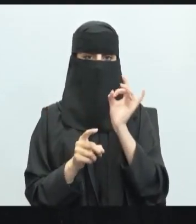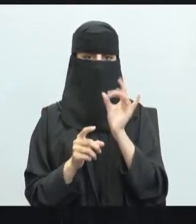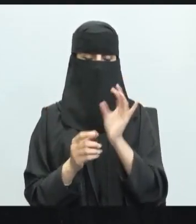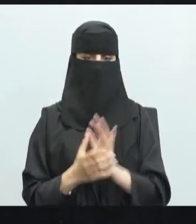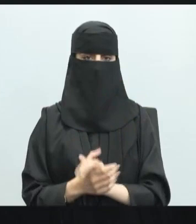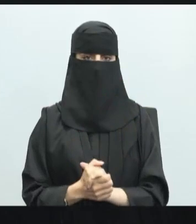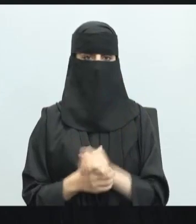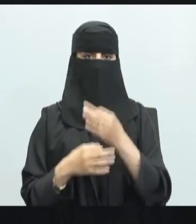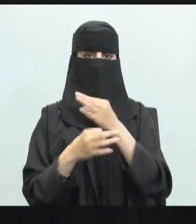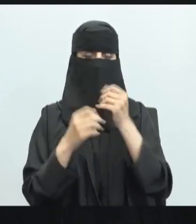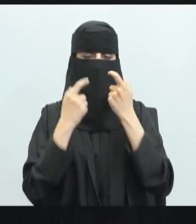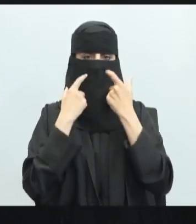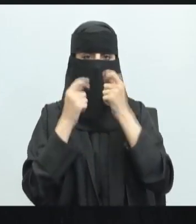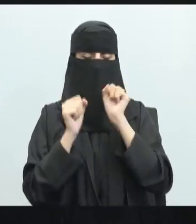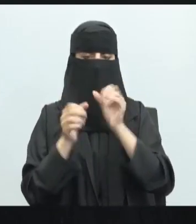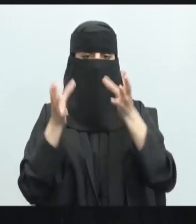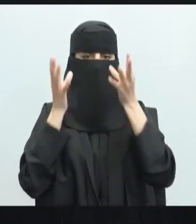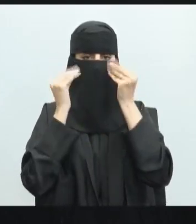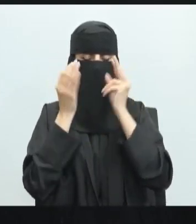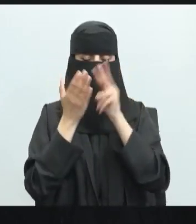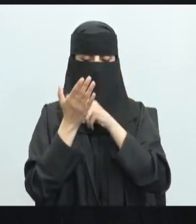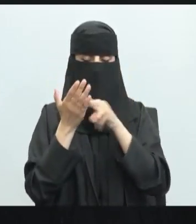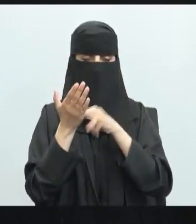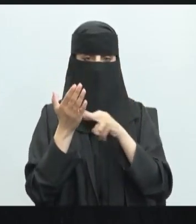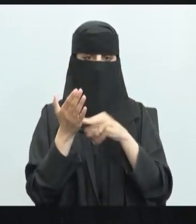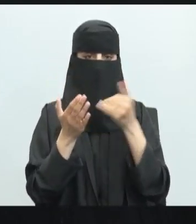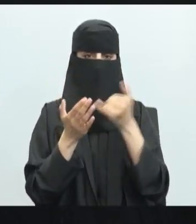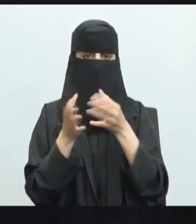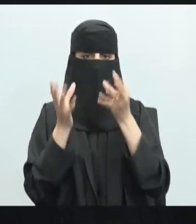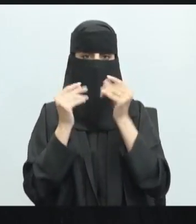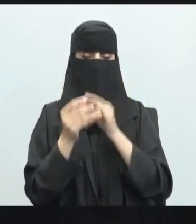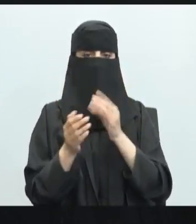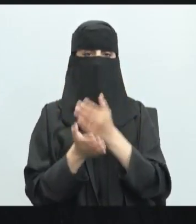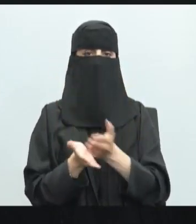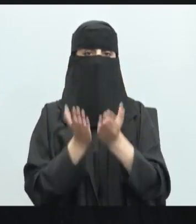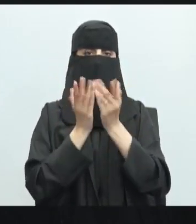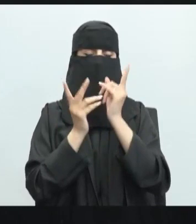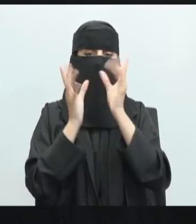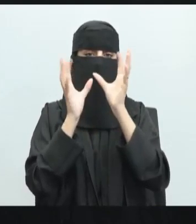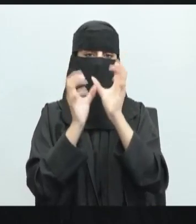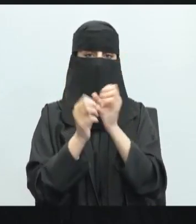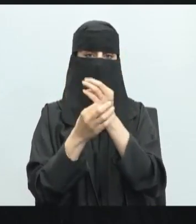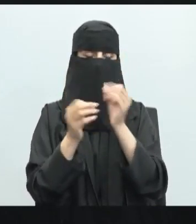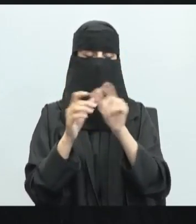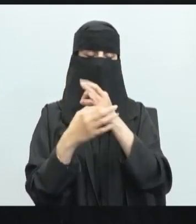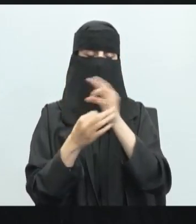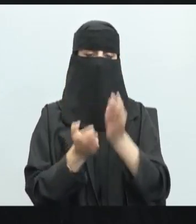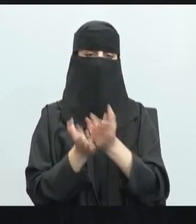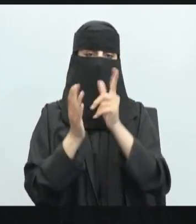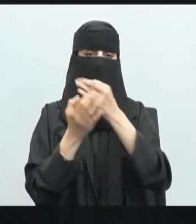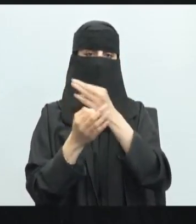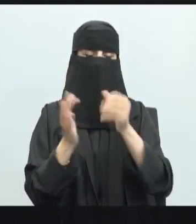يجعلكم تركزون على المعلومات ذات الأهمية. أسأل الله سبحانه وتعالى لكم التوفيق.